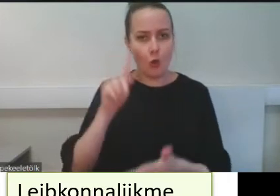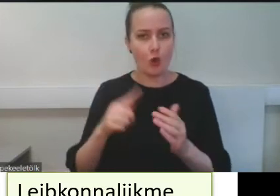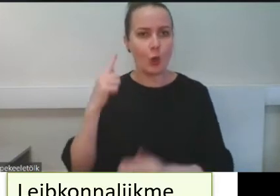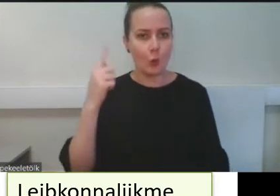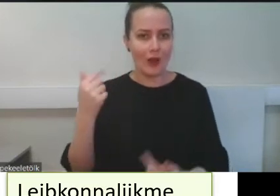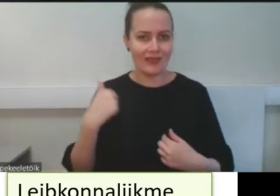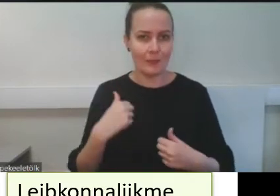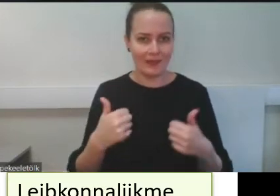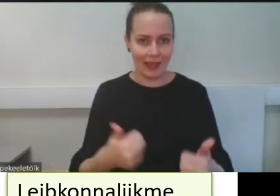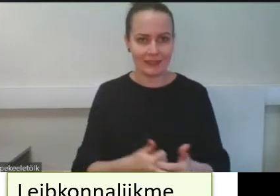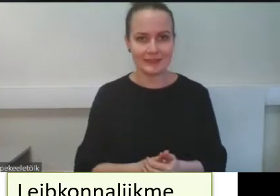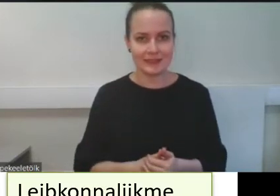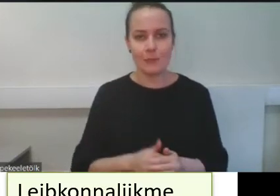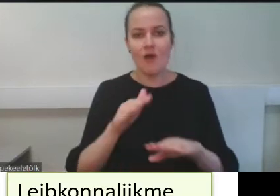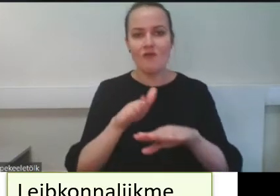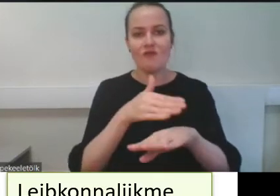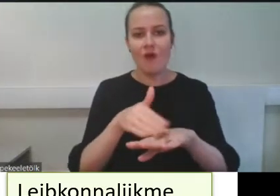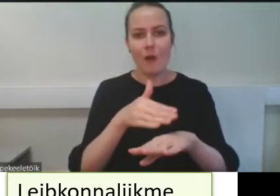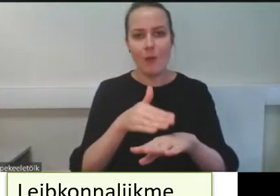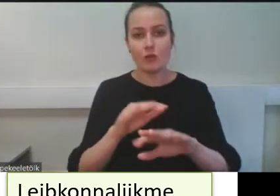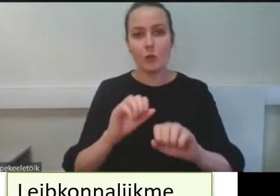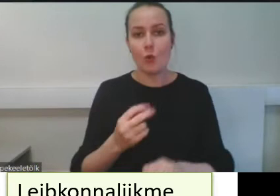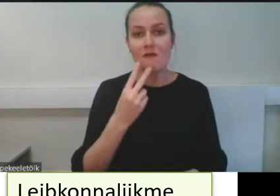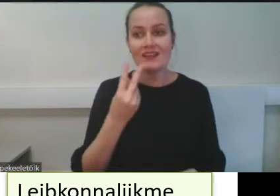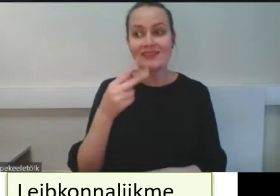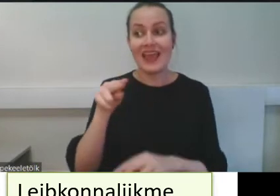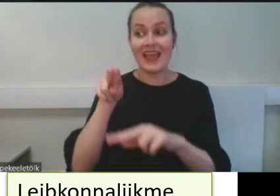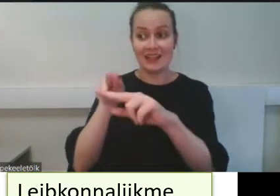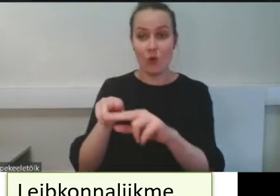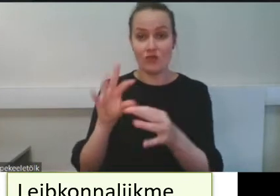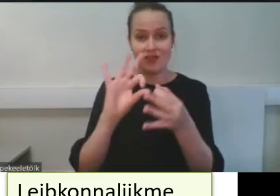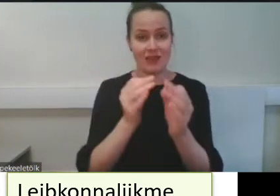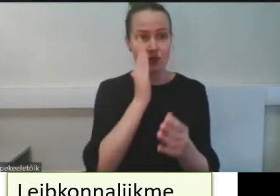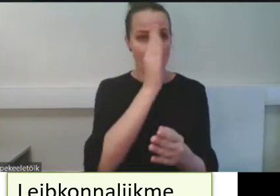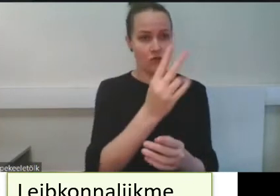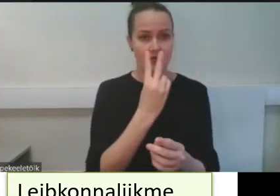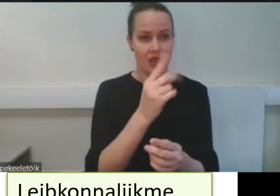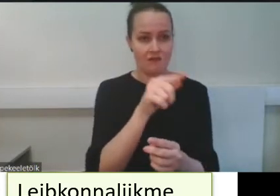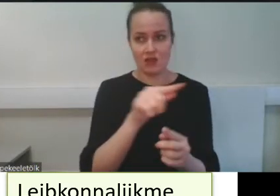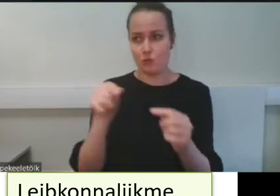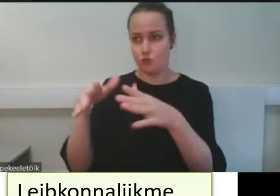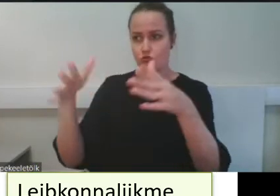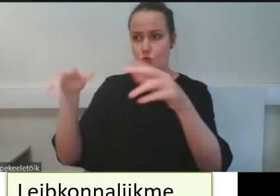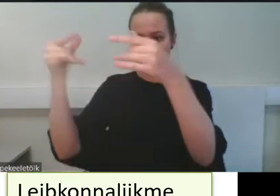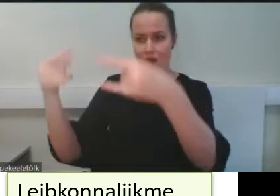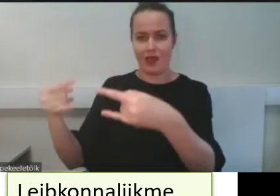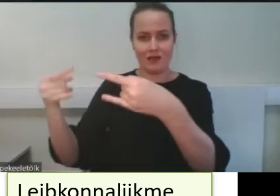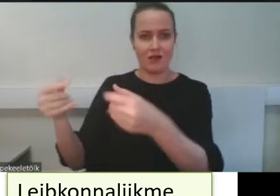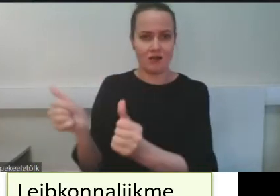inimesed, tegevuspiiranguga inimesed, mis on nende tööturu olukord, mis on nende sissetulek, et seda me kahjuks ei saa.